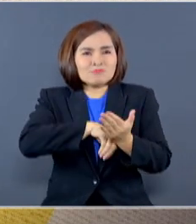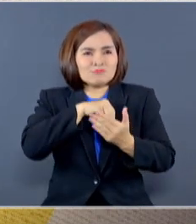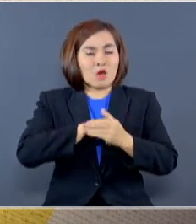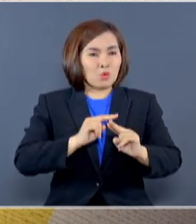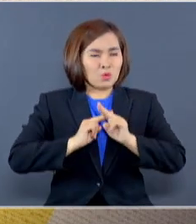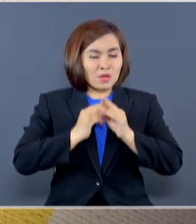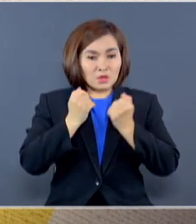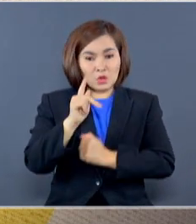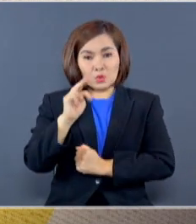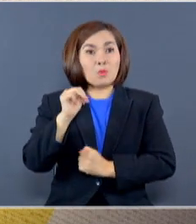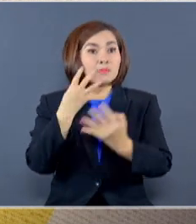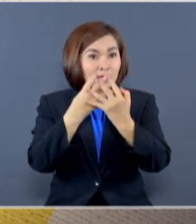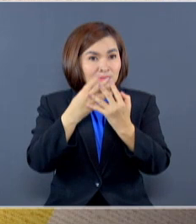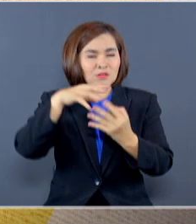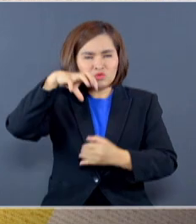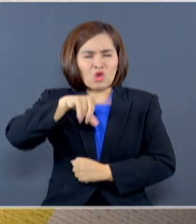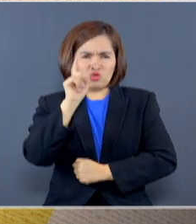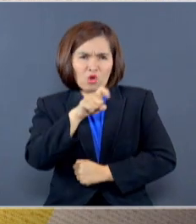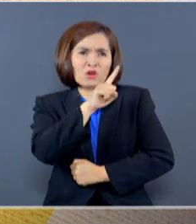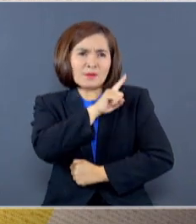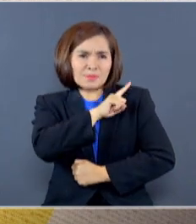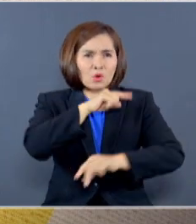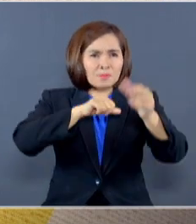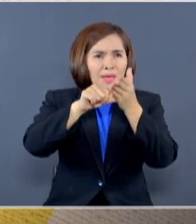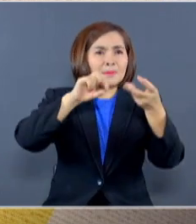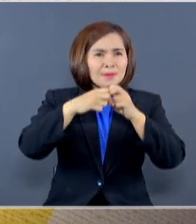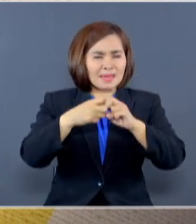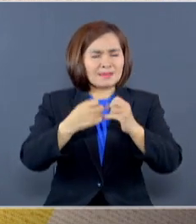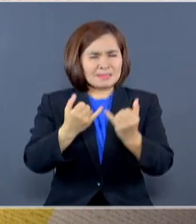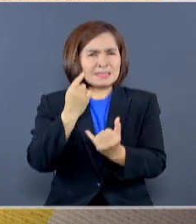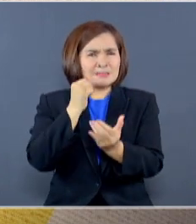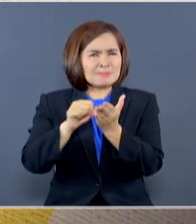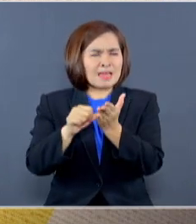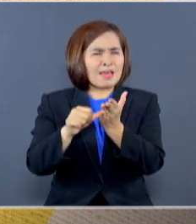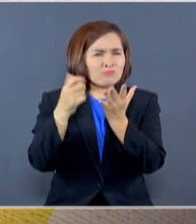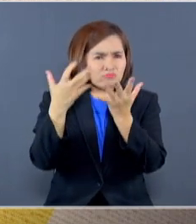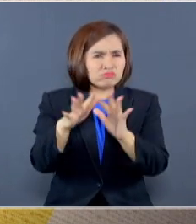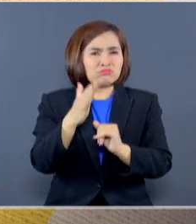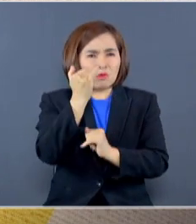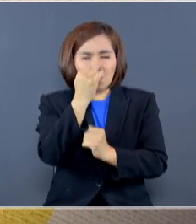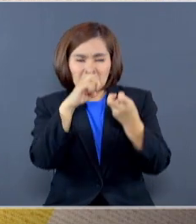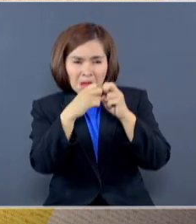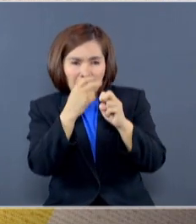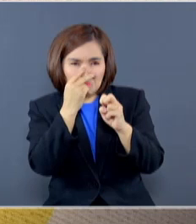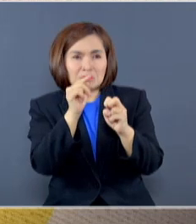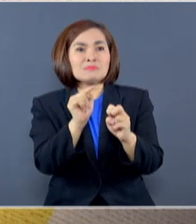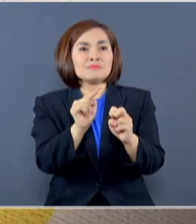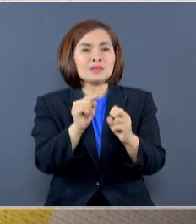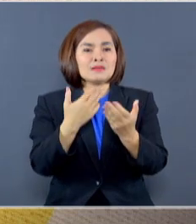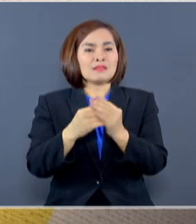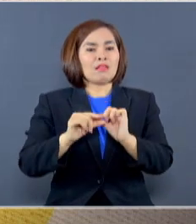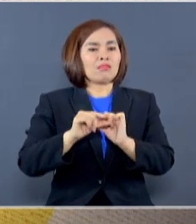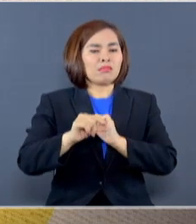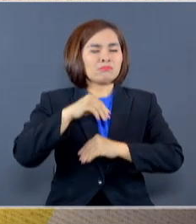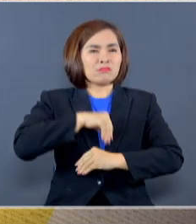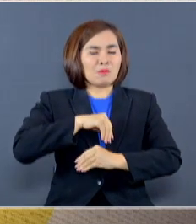ป็นจุดที่กรมราชทัณฑ์จะต้องเข้าไปแก้ไขด้วยเหมือนกันแต่เข้าใจว่าปัจจุบันเนี่ยน่าจะแก้ไขแล้วนะฮะเพราะอะไรรู้ไหมฮะเพราะเกิดกรณีอย่างที่เราพูดมันยากแก่